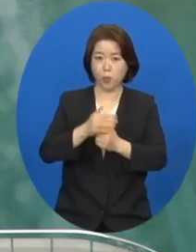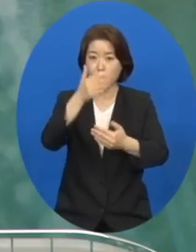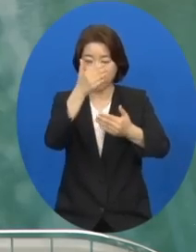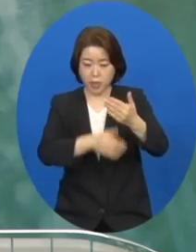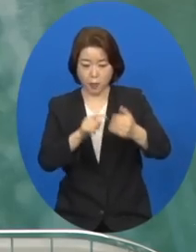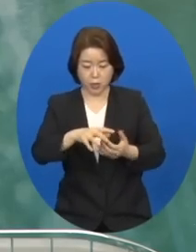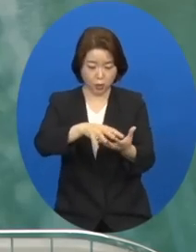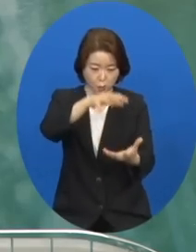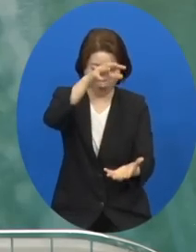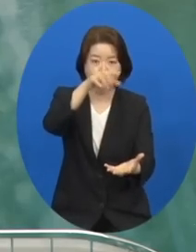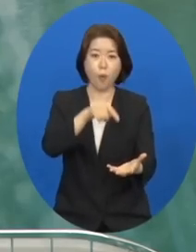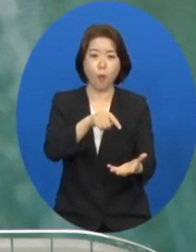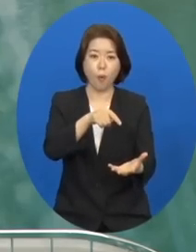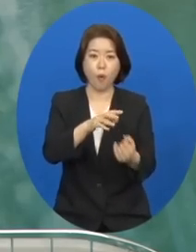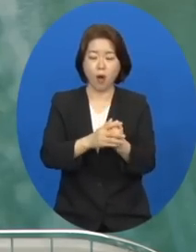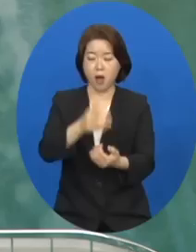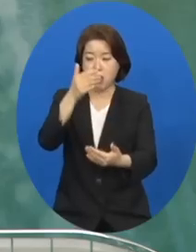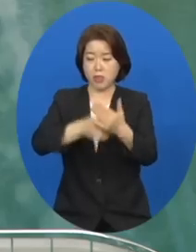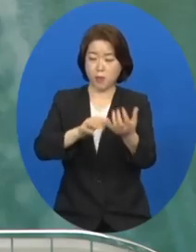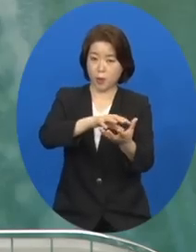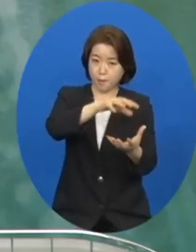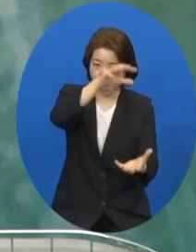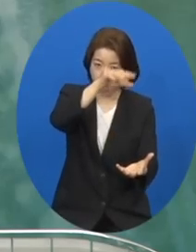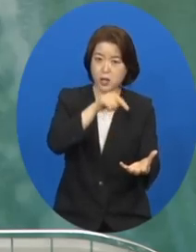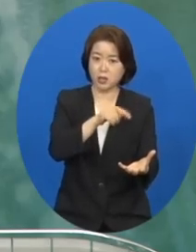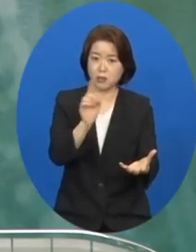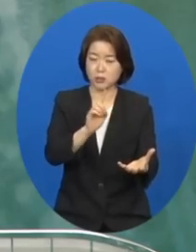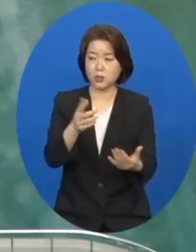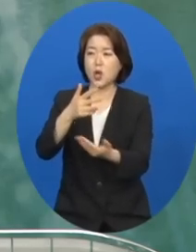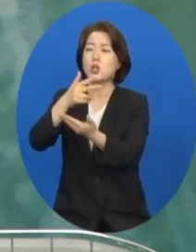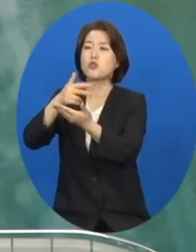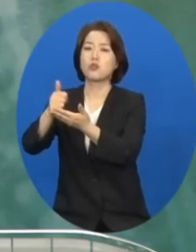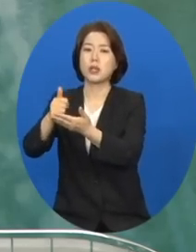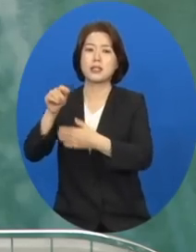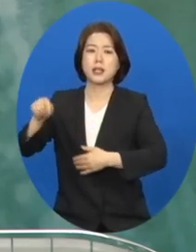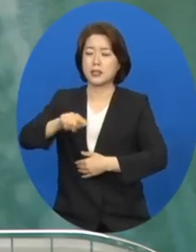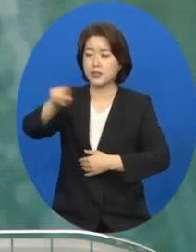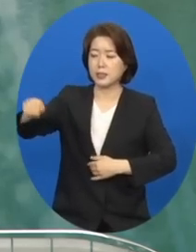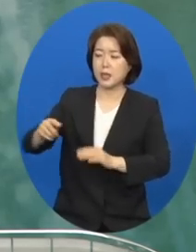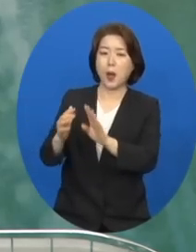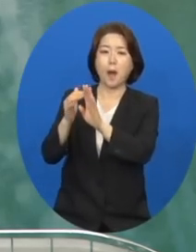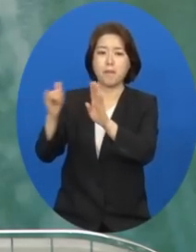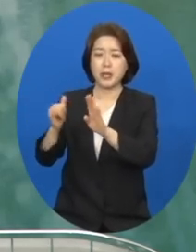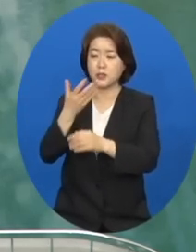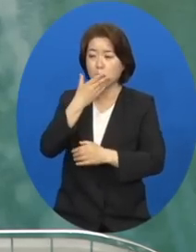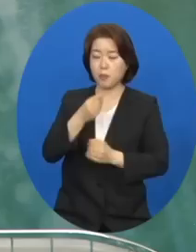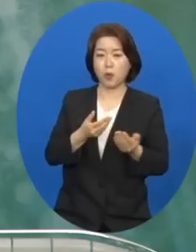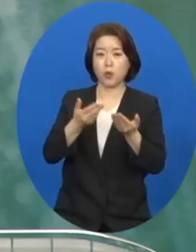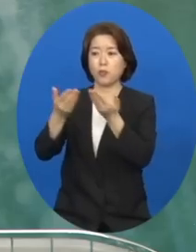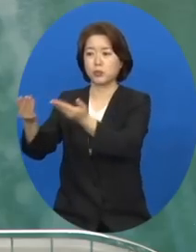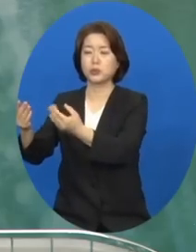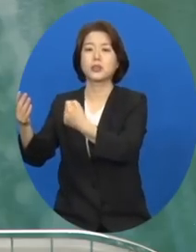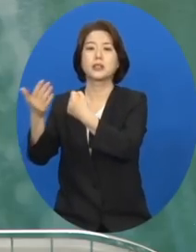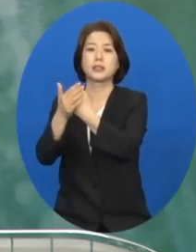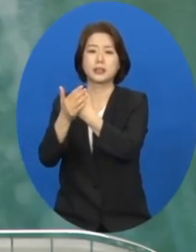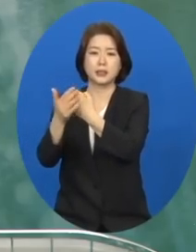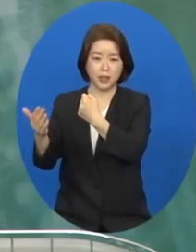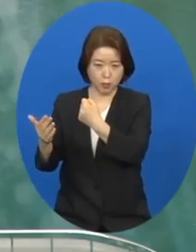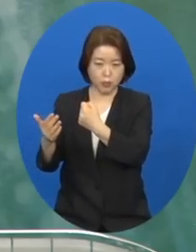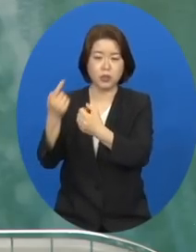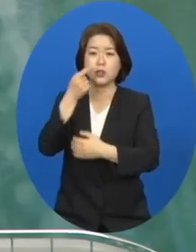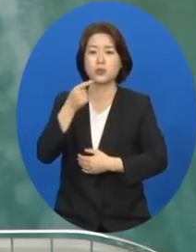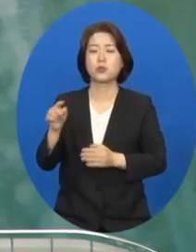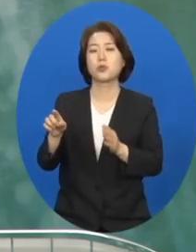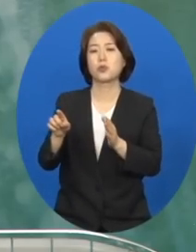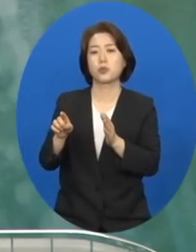많습니다 남은 것이 이렇게 많이 쌓인 것은 주님께서 그의 백성에게 복을 베푸신 까다 긴 줄로